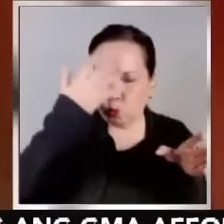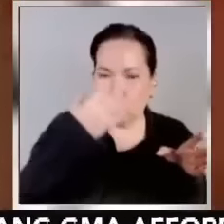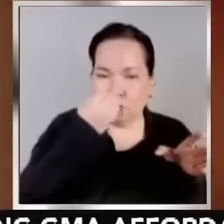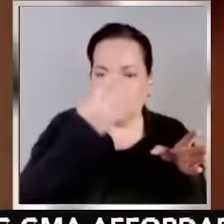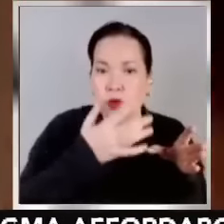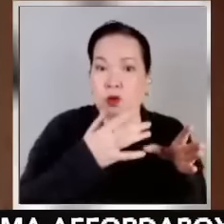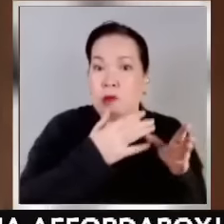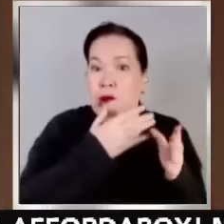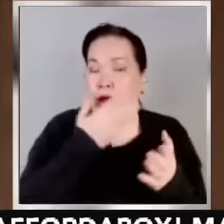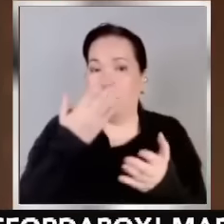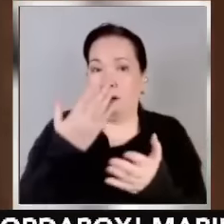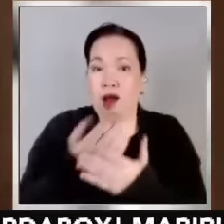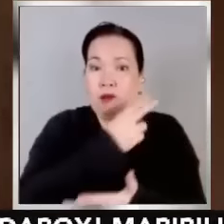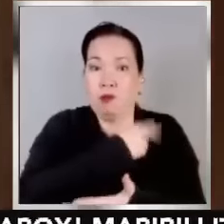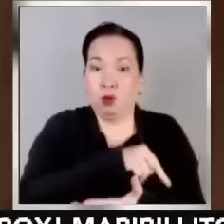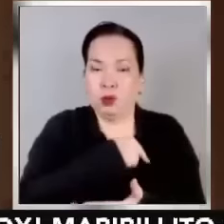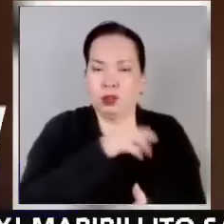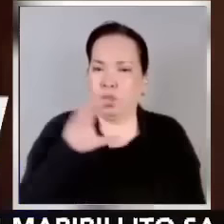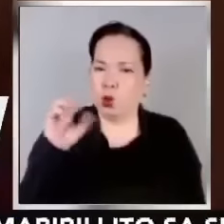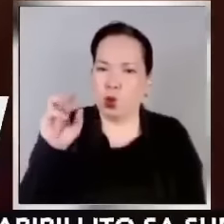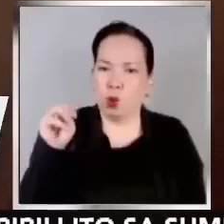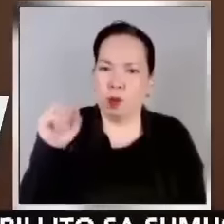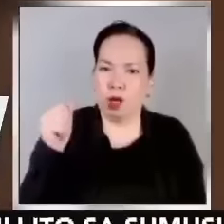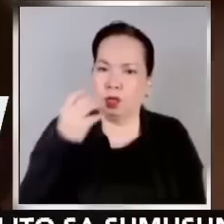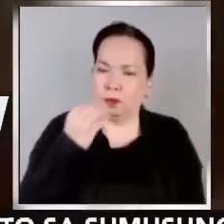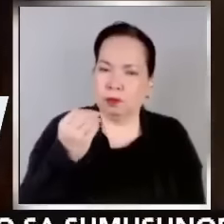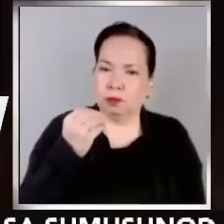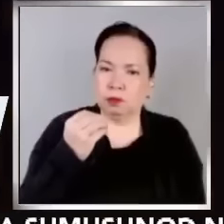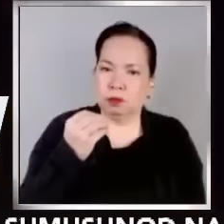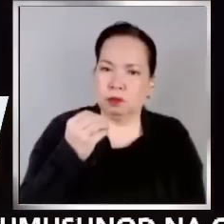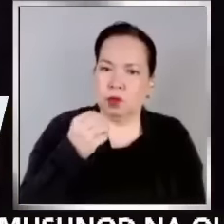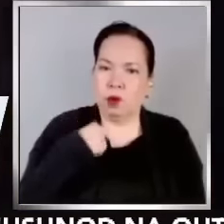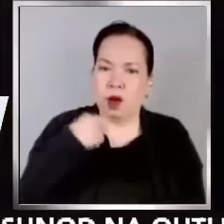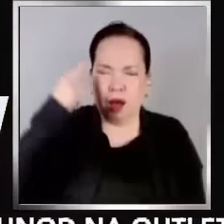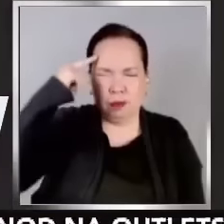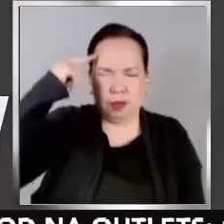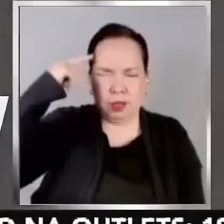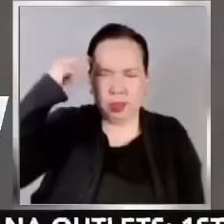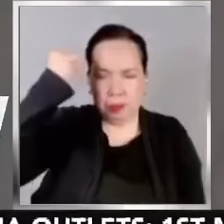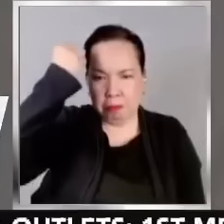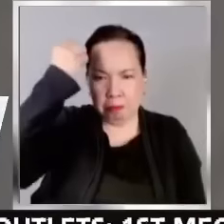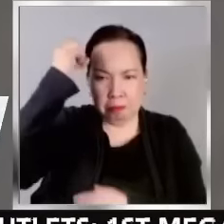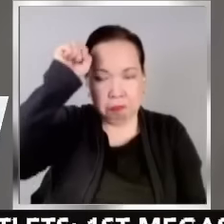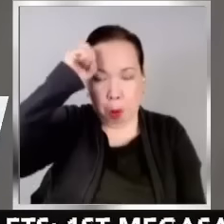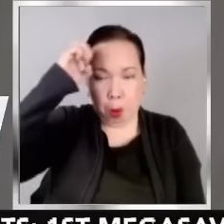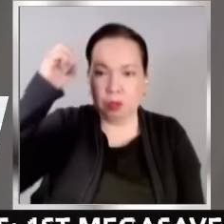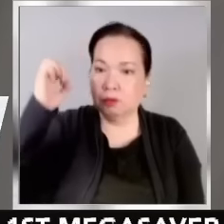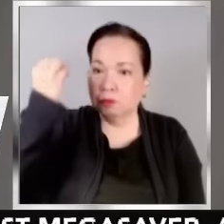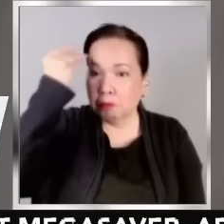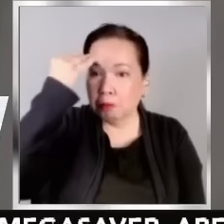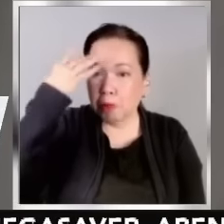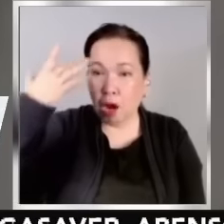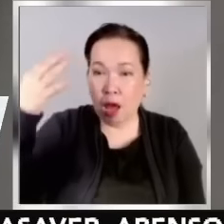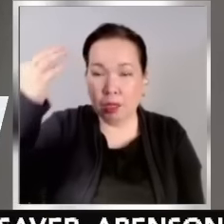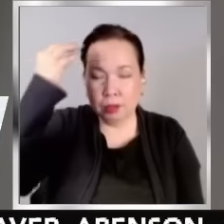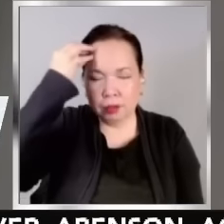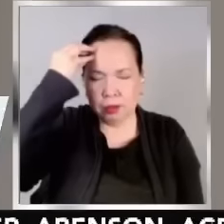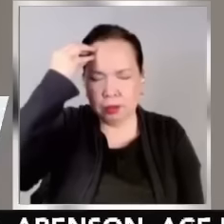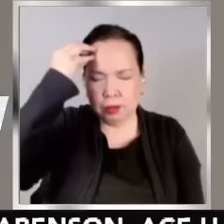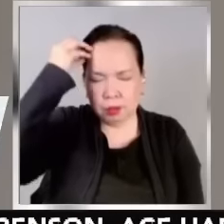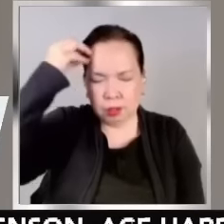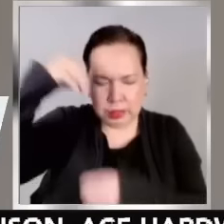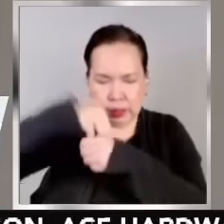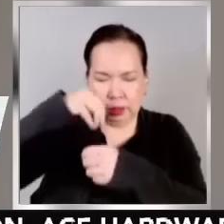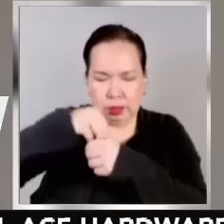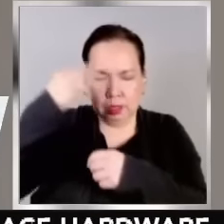Kenneth nang dumating sa ospital dahil di umano sa namuong dugo sa kanyang ulo. Bumuhos ang mga panalangin para sa kanyang paggaling